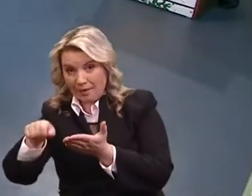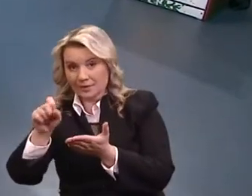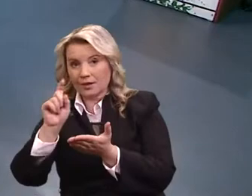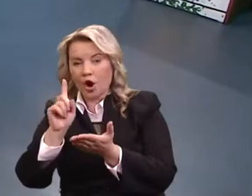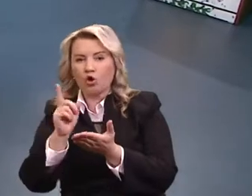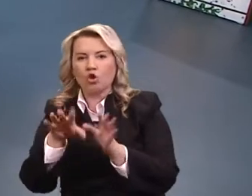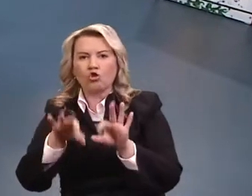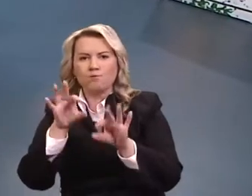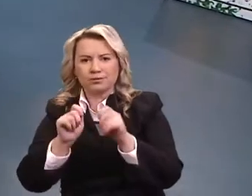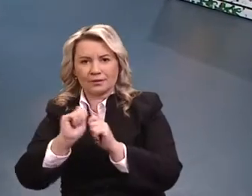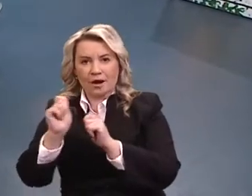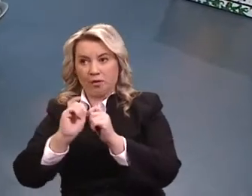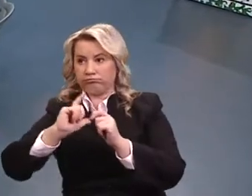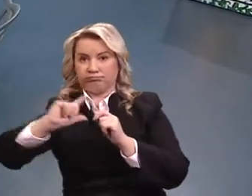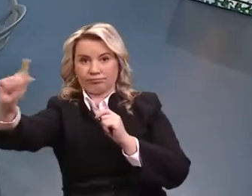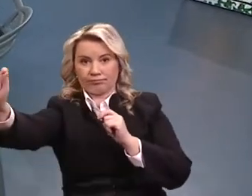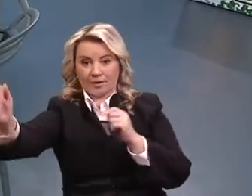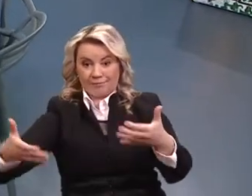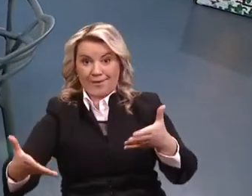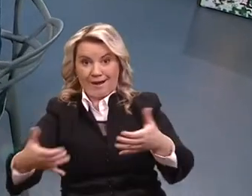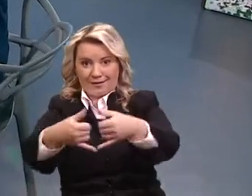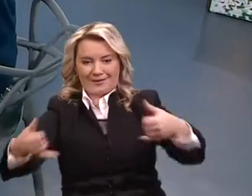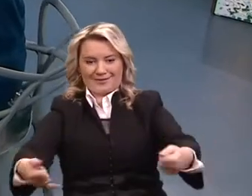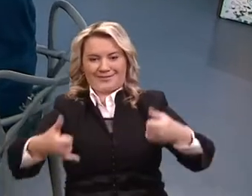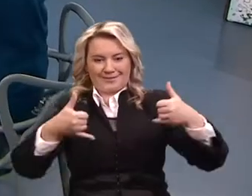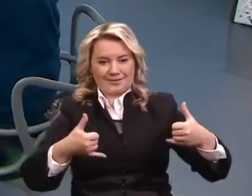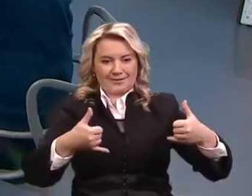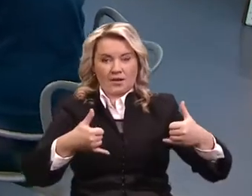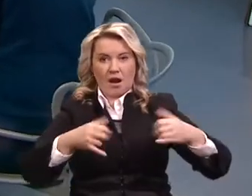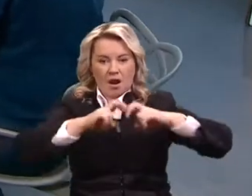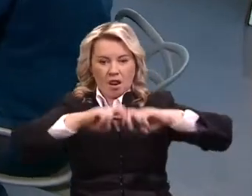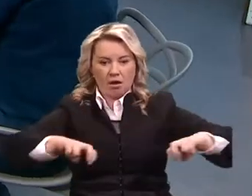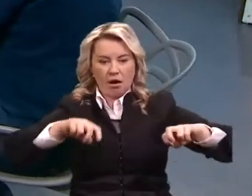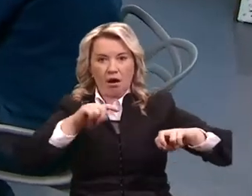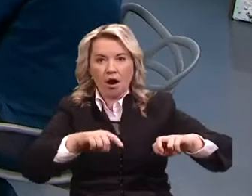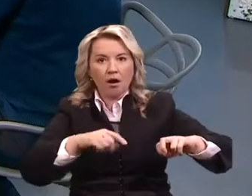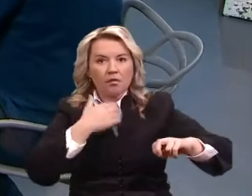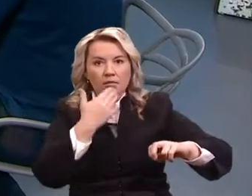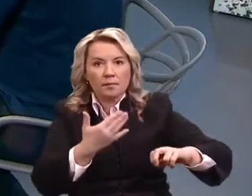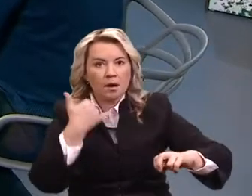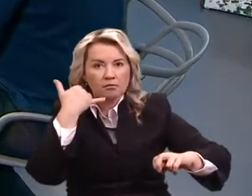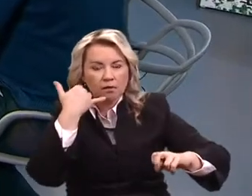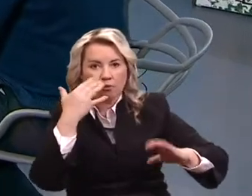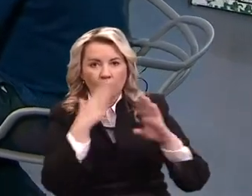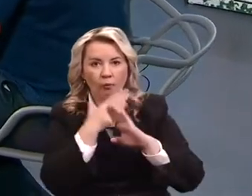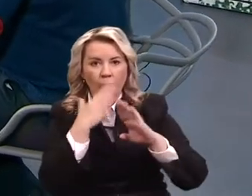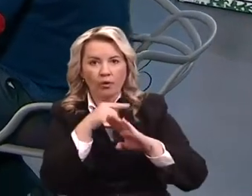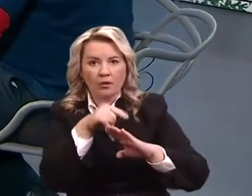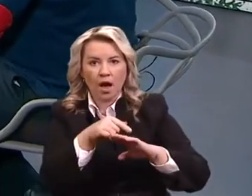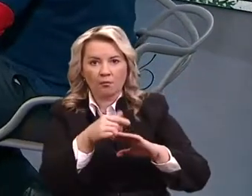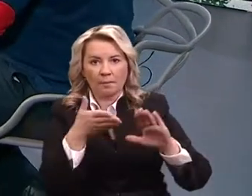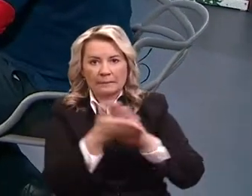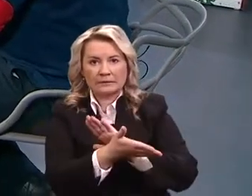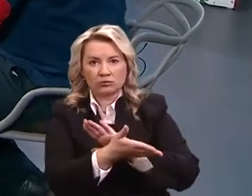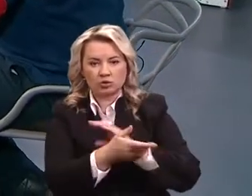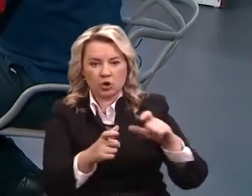kdy prostě má platbu, odjede. Vy máte balík v ruce, rozbalíte ho a tam je cihla místo telefonu. V tuhle tu chvíli se stává nejvíc podvodu. Právě